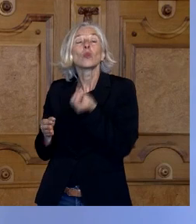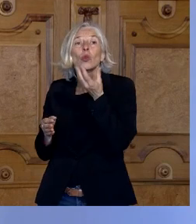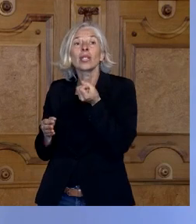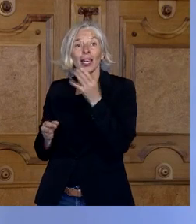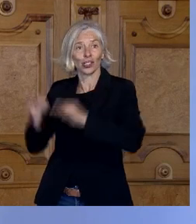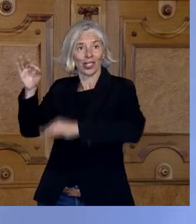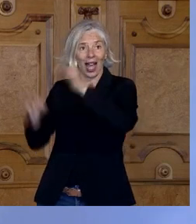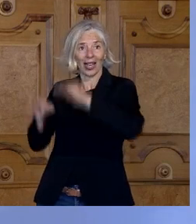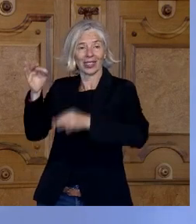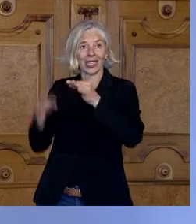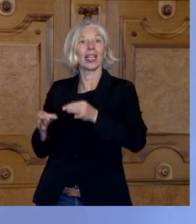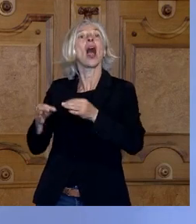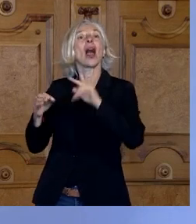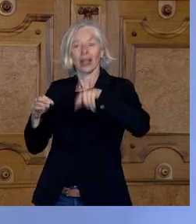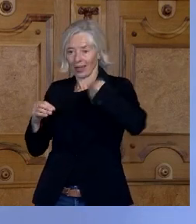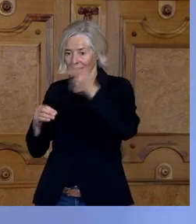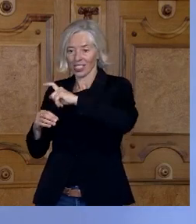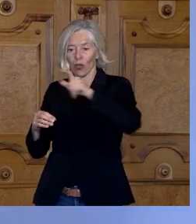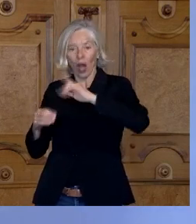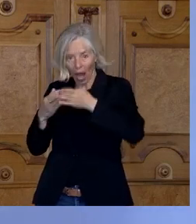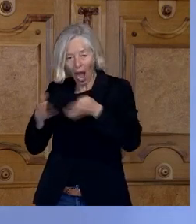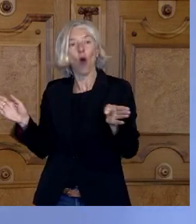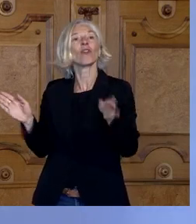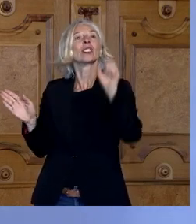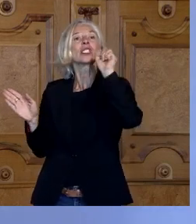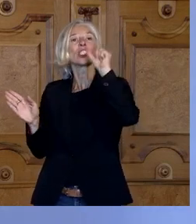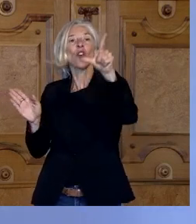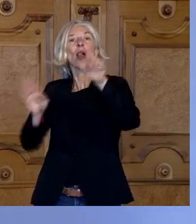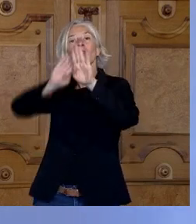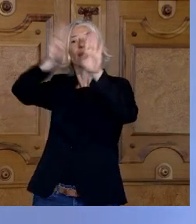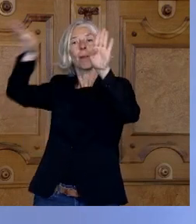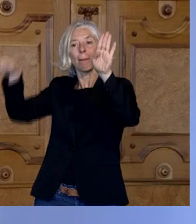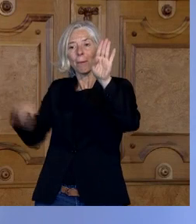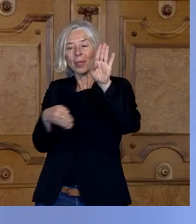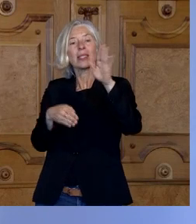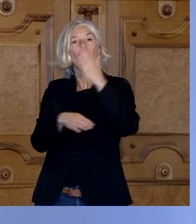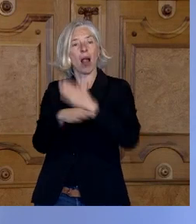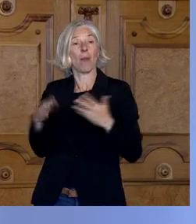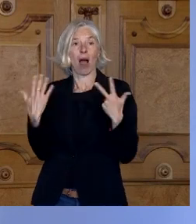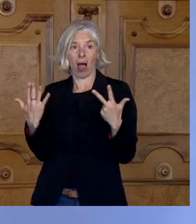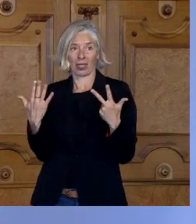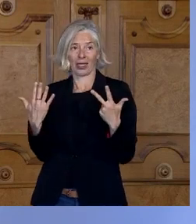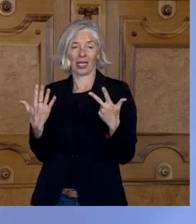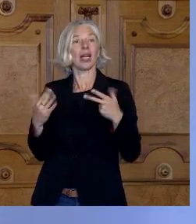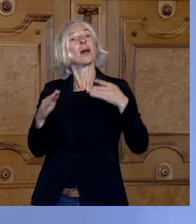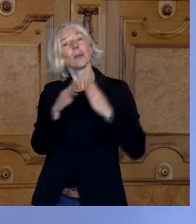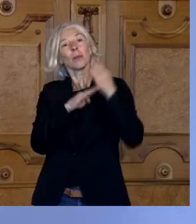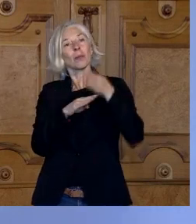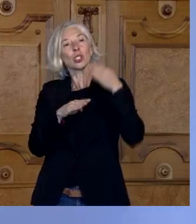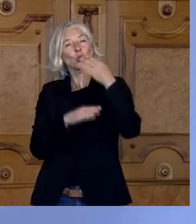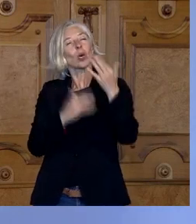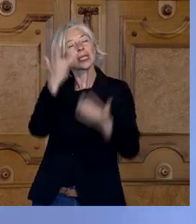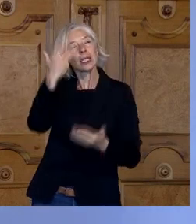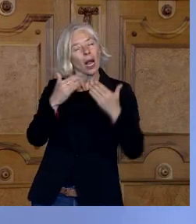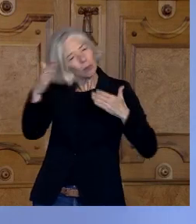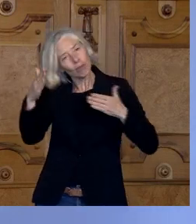19.30 Uhr sein. Wir werden die Zahl der Besucher auf 500 begrenzen. Wir möchten Sie höflich darum bitten,